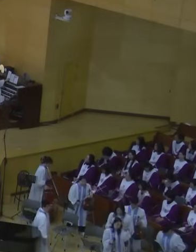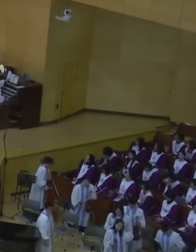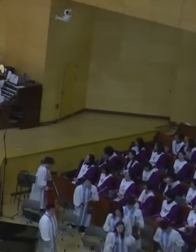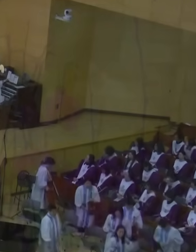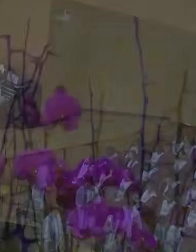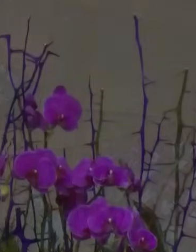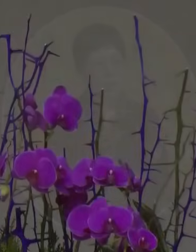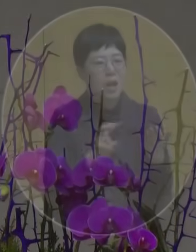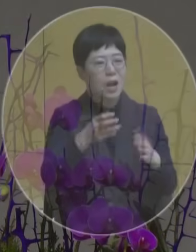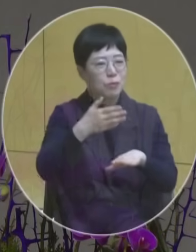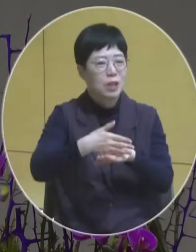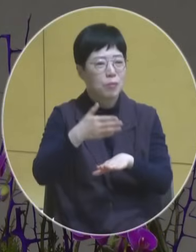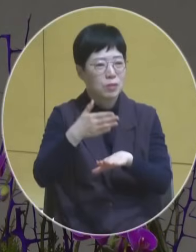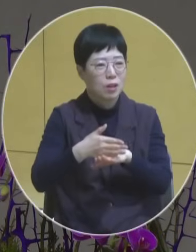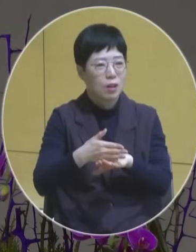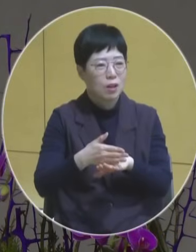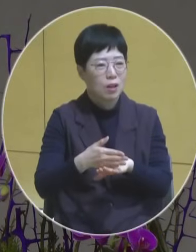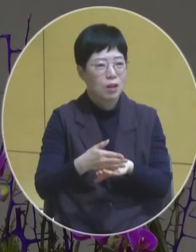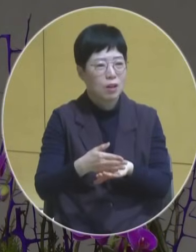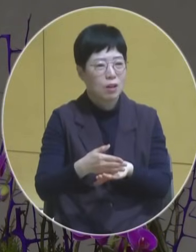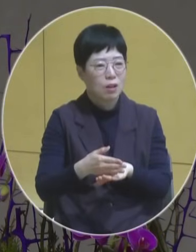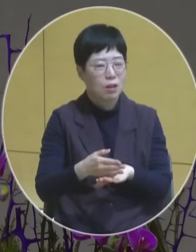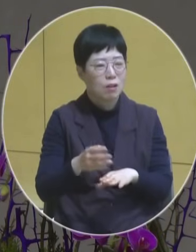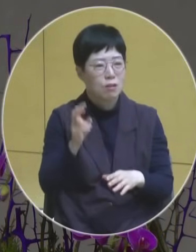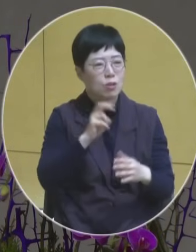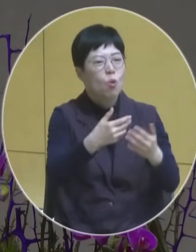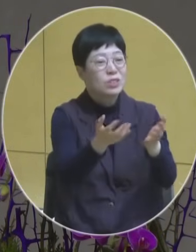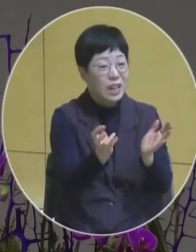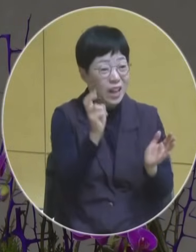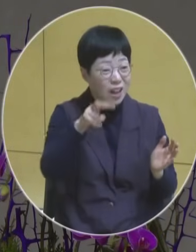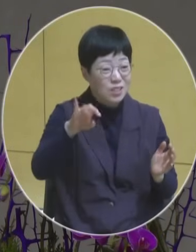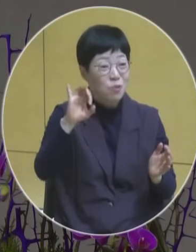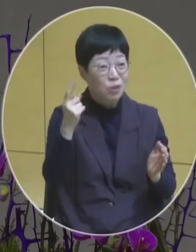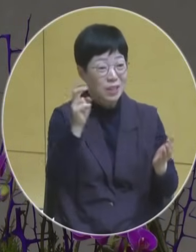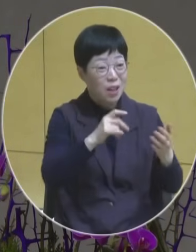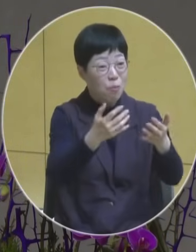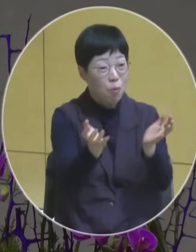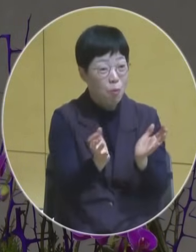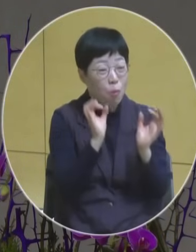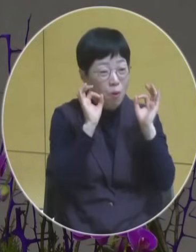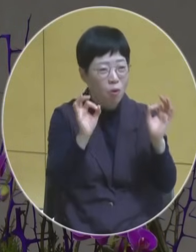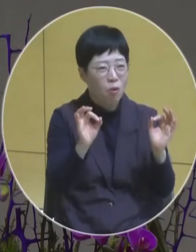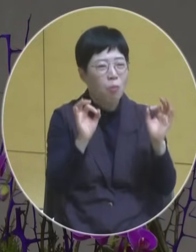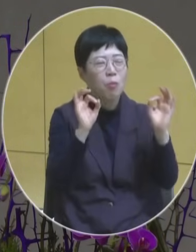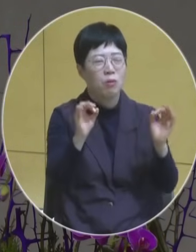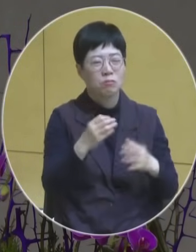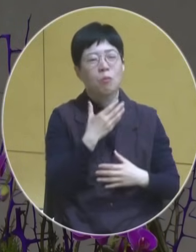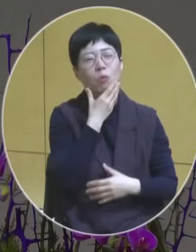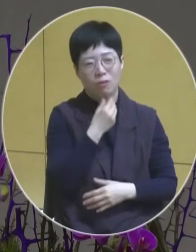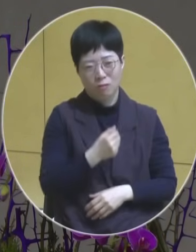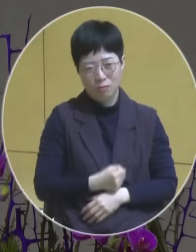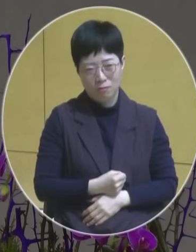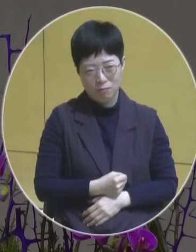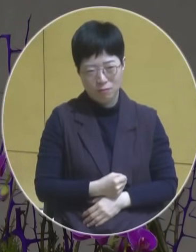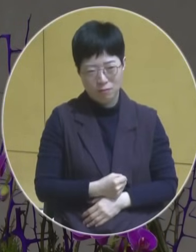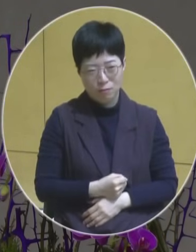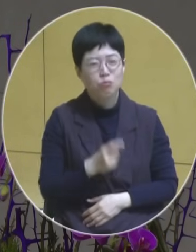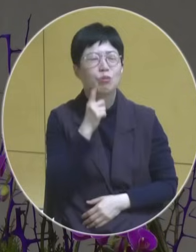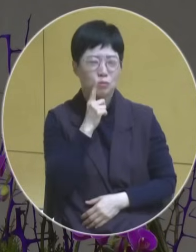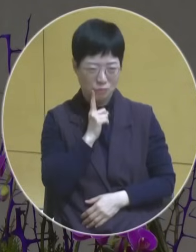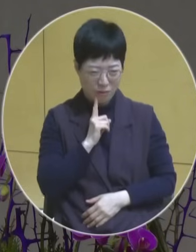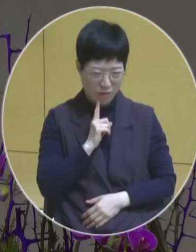귀한 찬양 감사드립니다. 우리 시온성가대 찬양하는 모습을 보면 찬양할 때 참 행복해 보입니다.